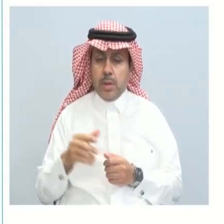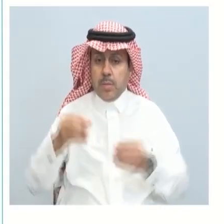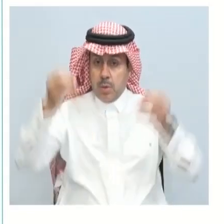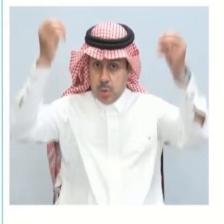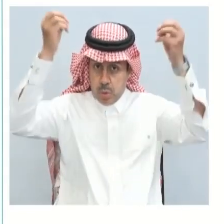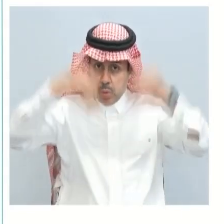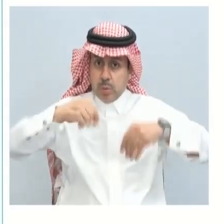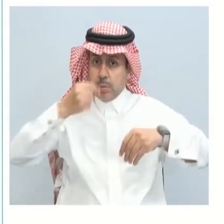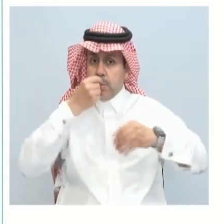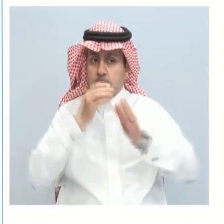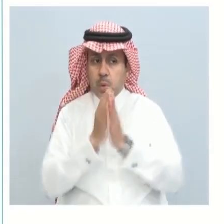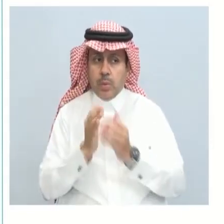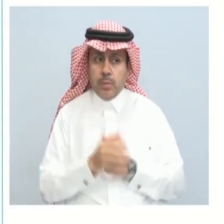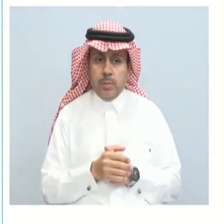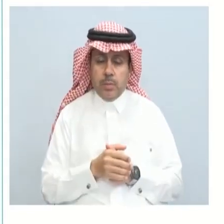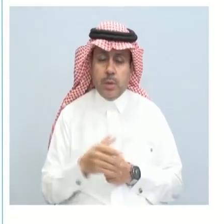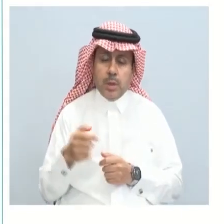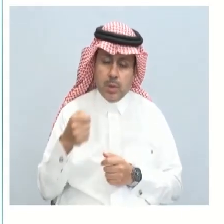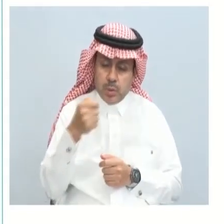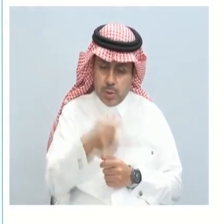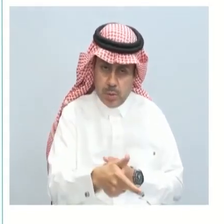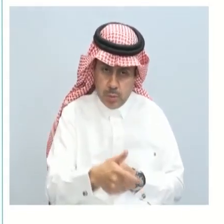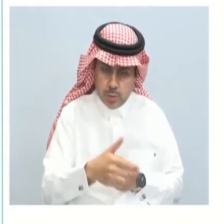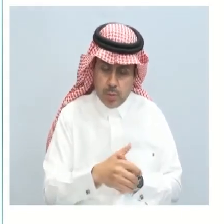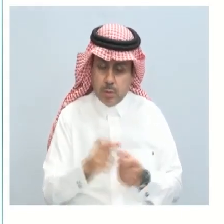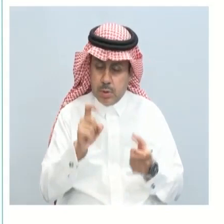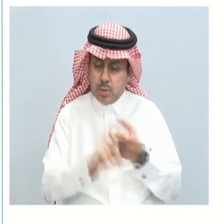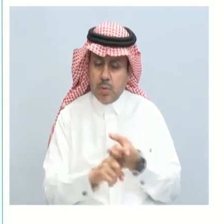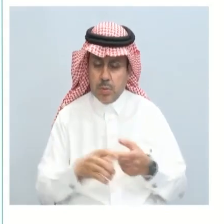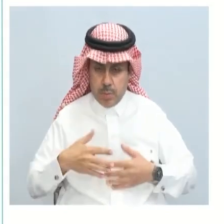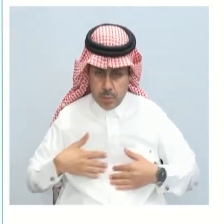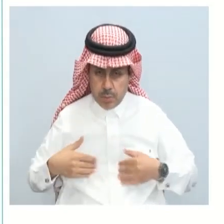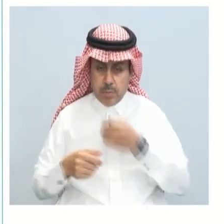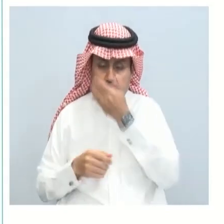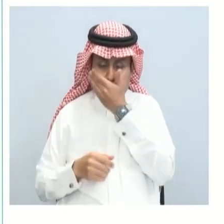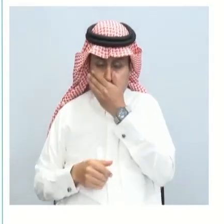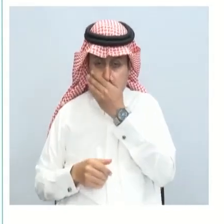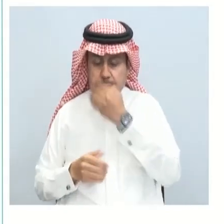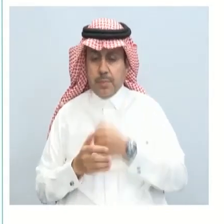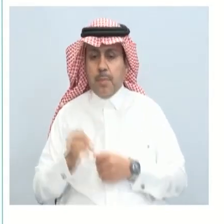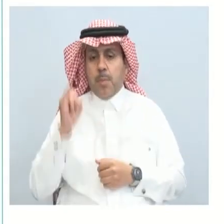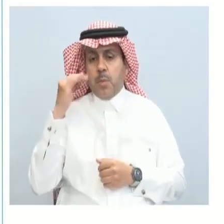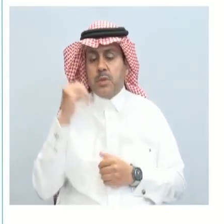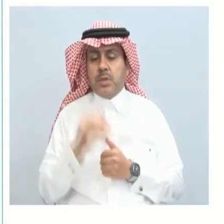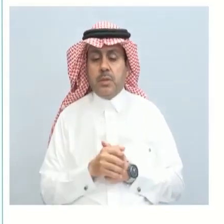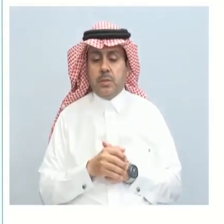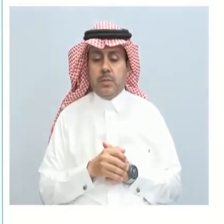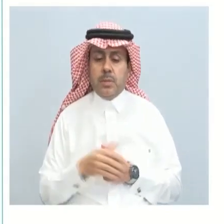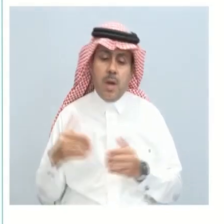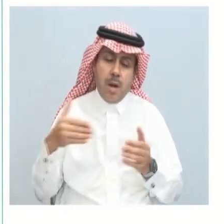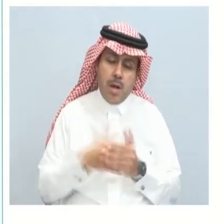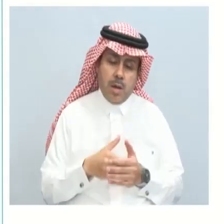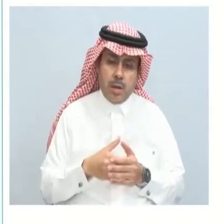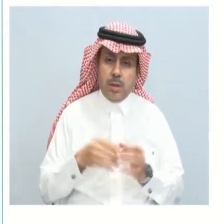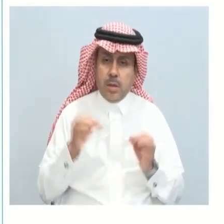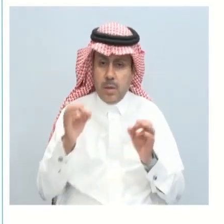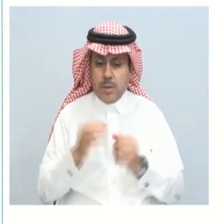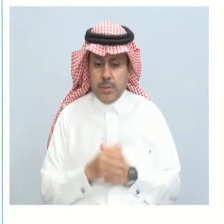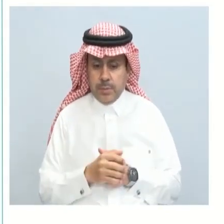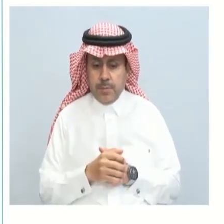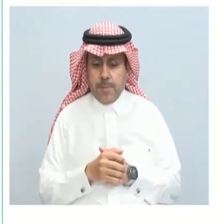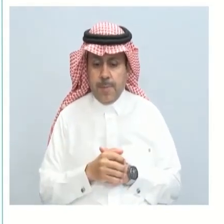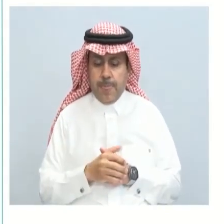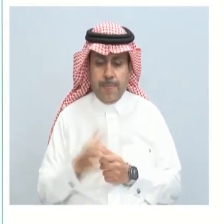قبلكم اذا اتيتموهن اجورهن محصنين غير مسافحين الى اخر الايه ومع